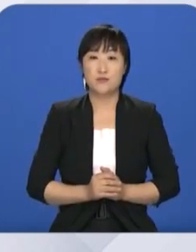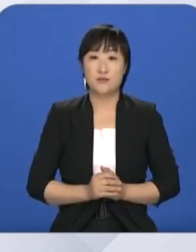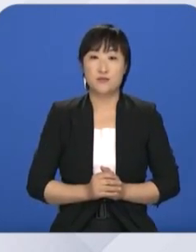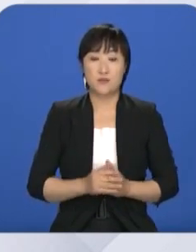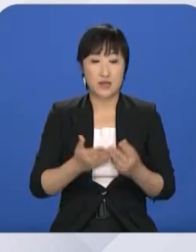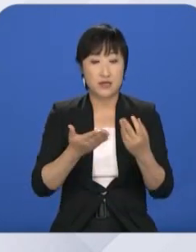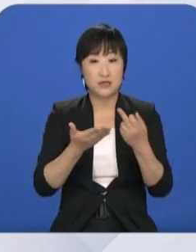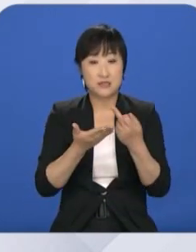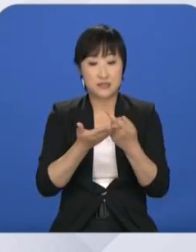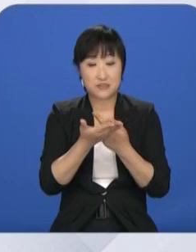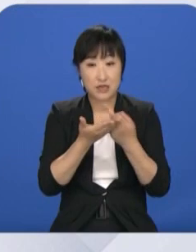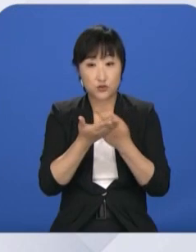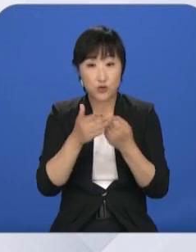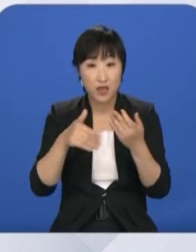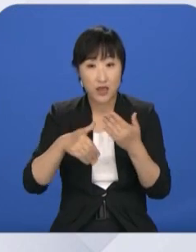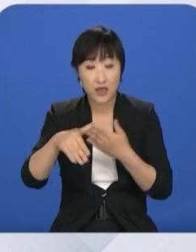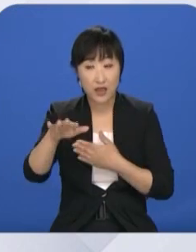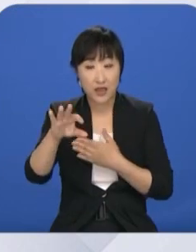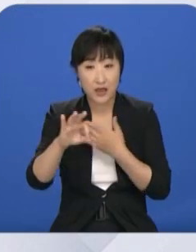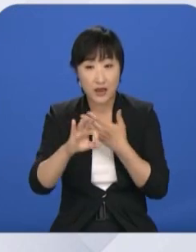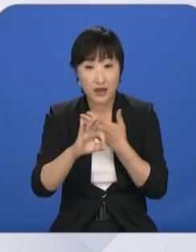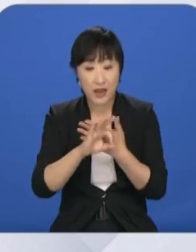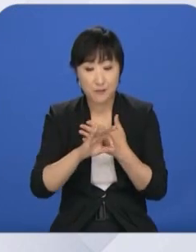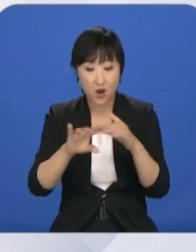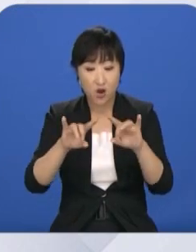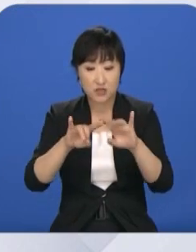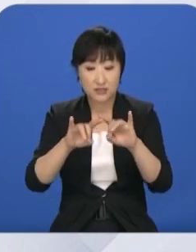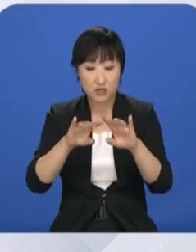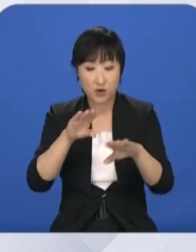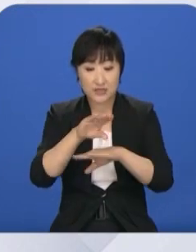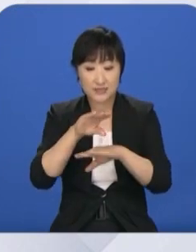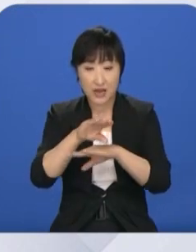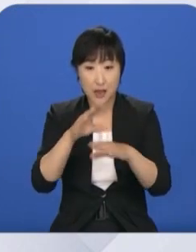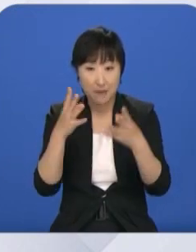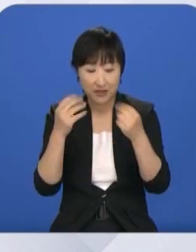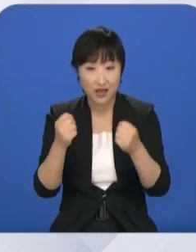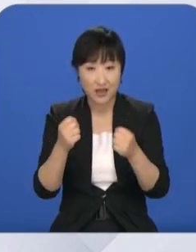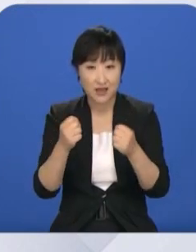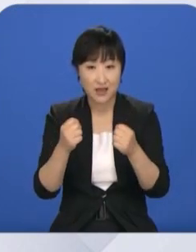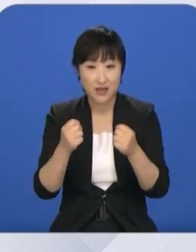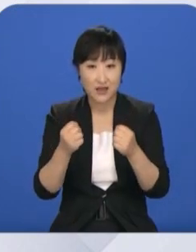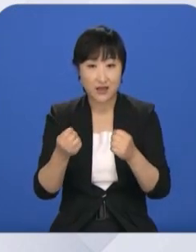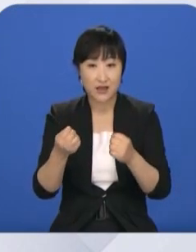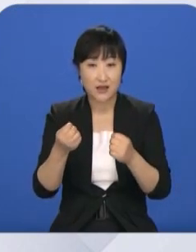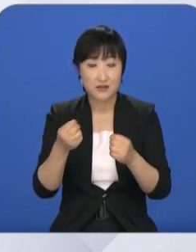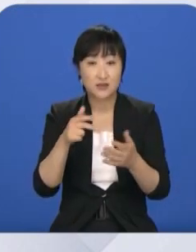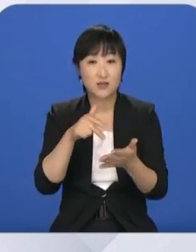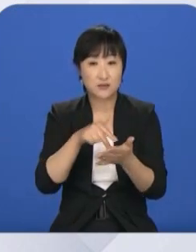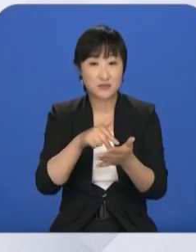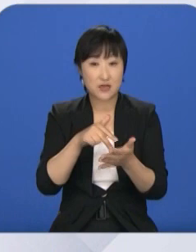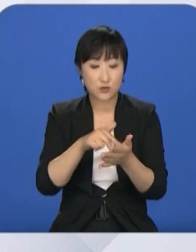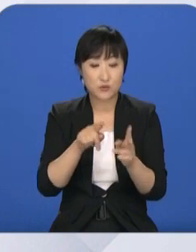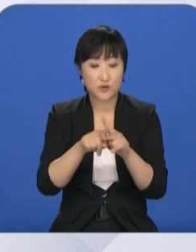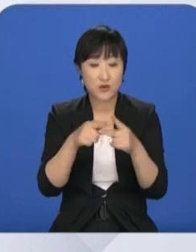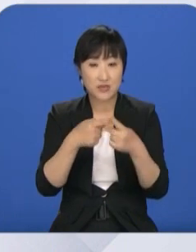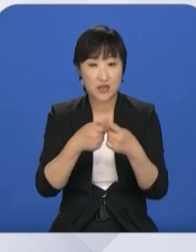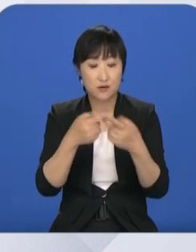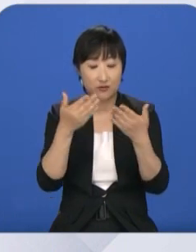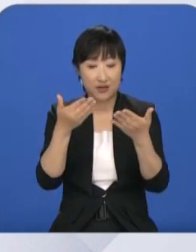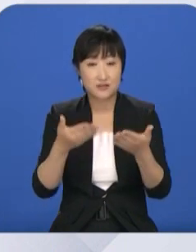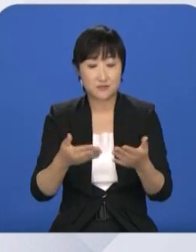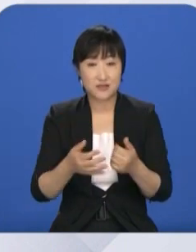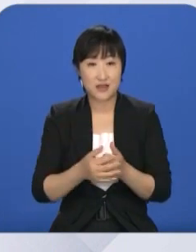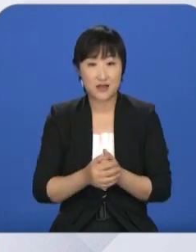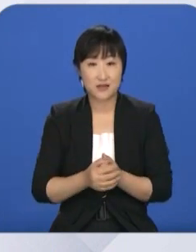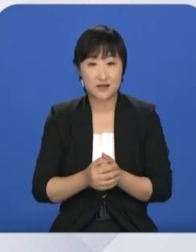보면은 지금 제주 가면은 전에 이제 전기차가 많이 보급이 돼 있습니다. 그런 차원으로 이해해 주시면